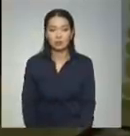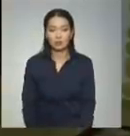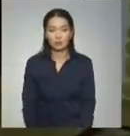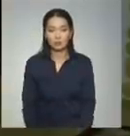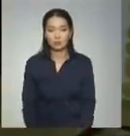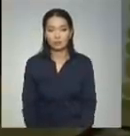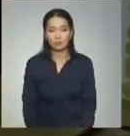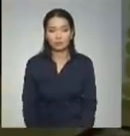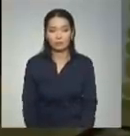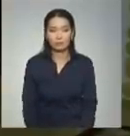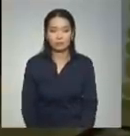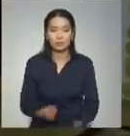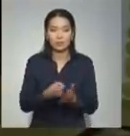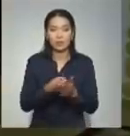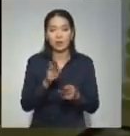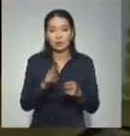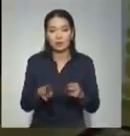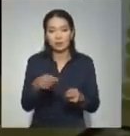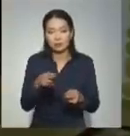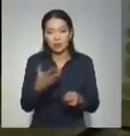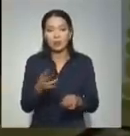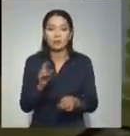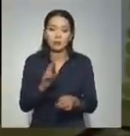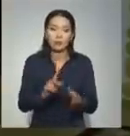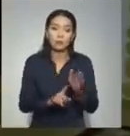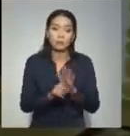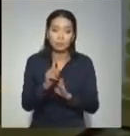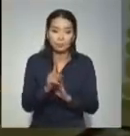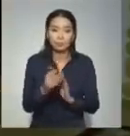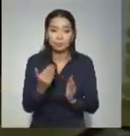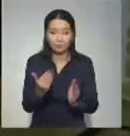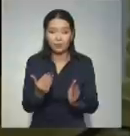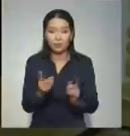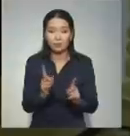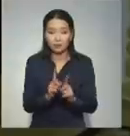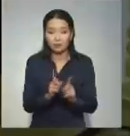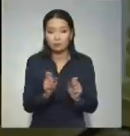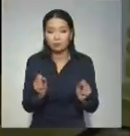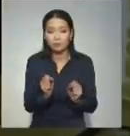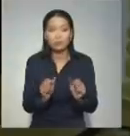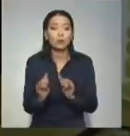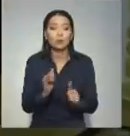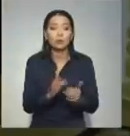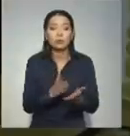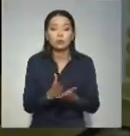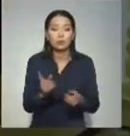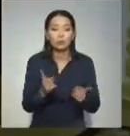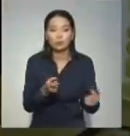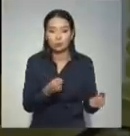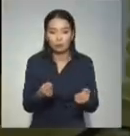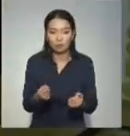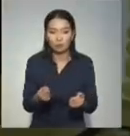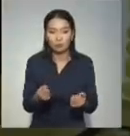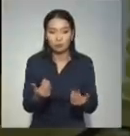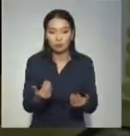до конца декабря, либо начала января, естественно, второй экибастуз будет. А что еще можно сказать?